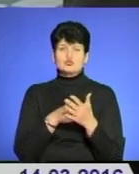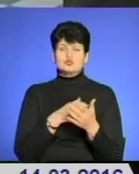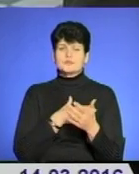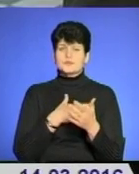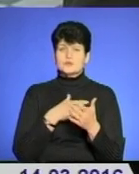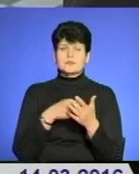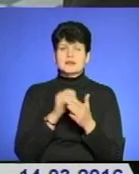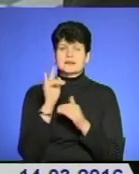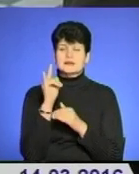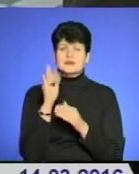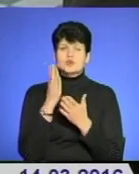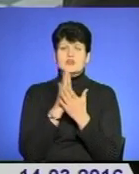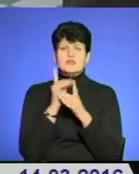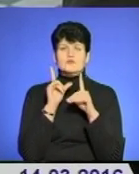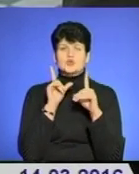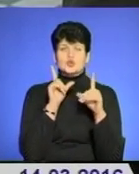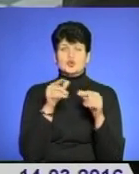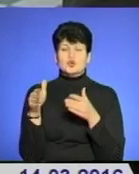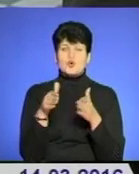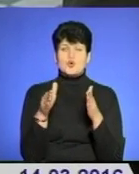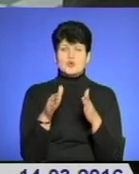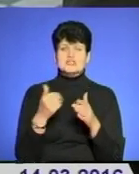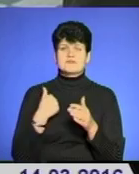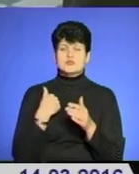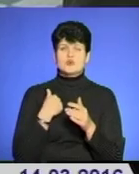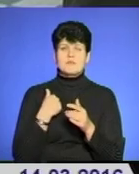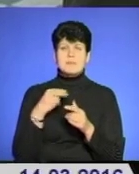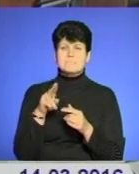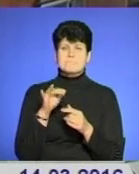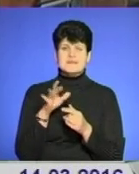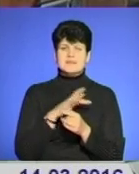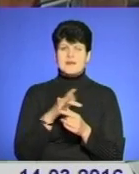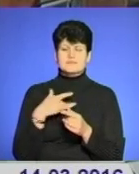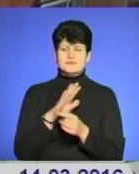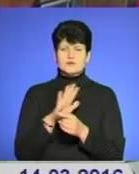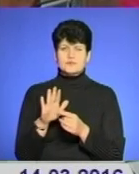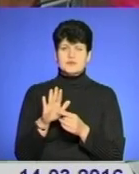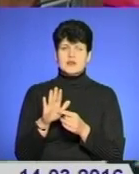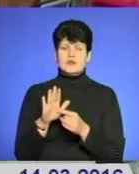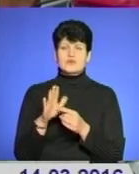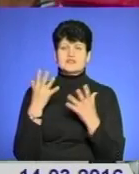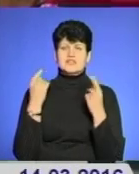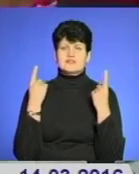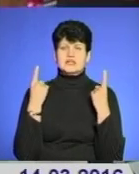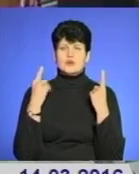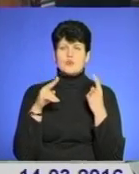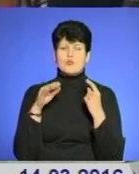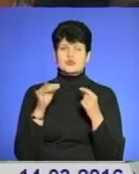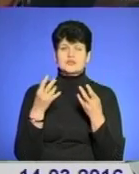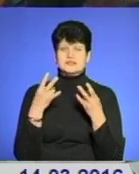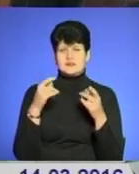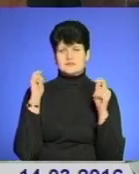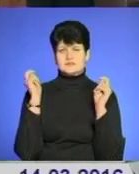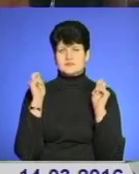тих, хто перебуває у дорозі, та військових, піст може бути не таким суворим. У дні Великого посту рекомендується відмовитися від розваг,